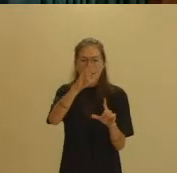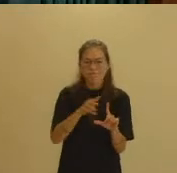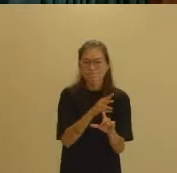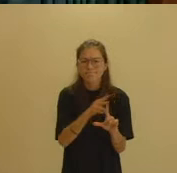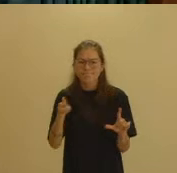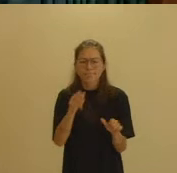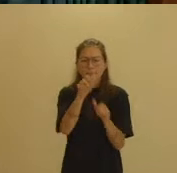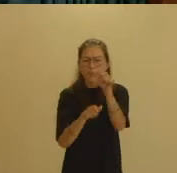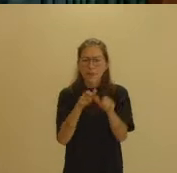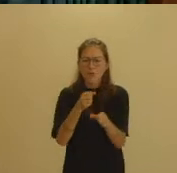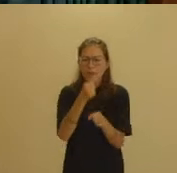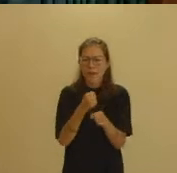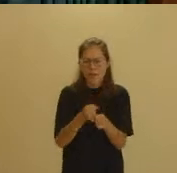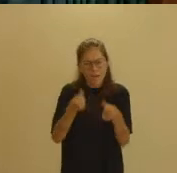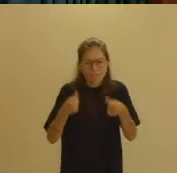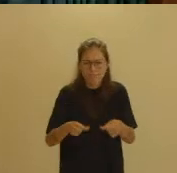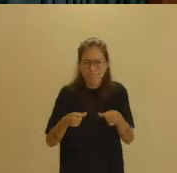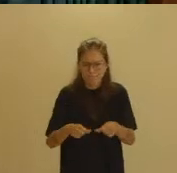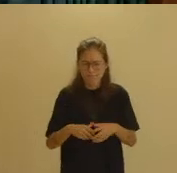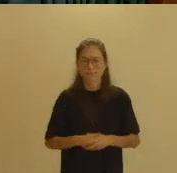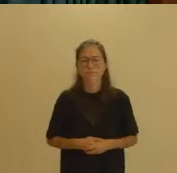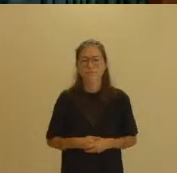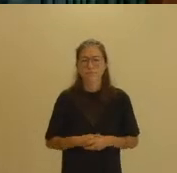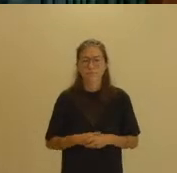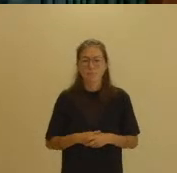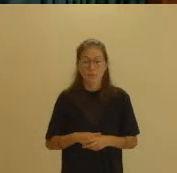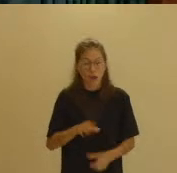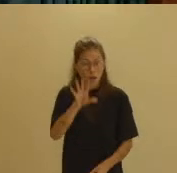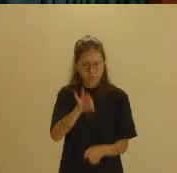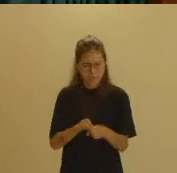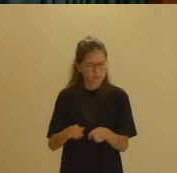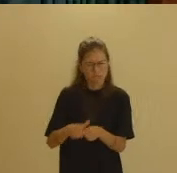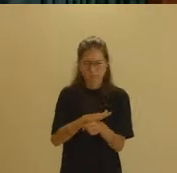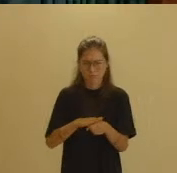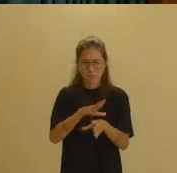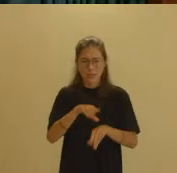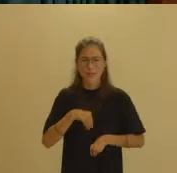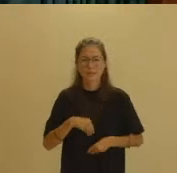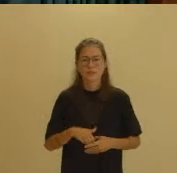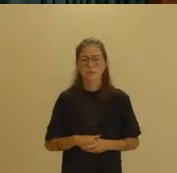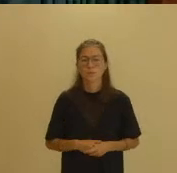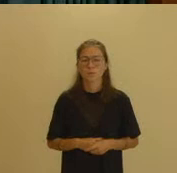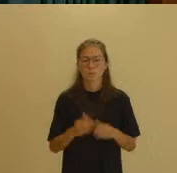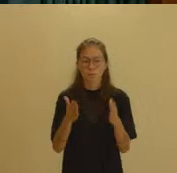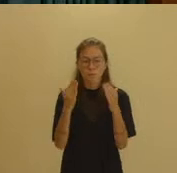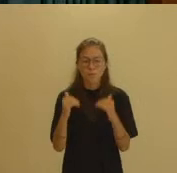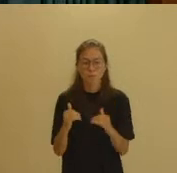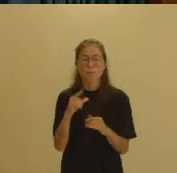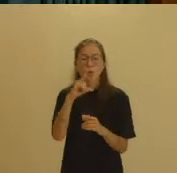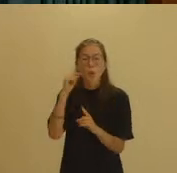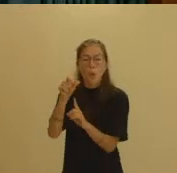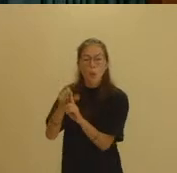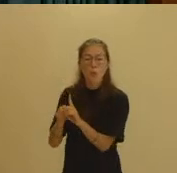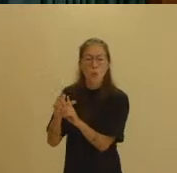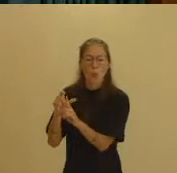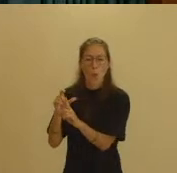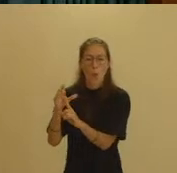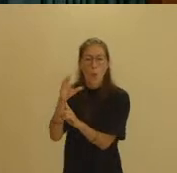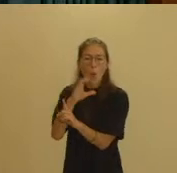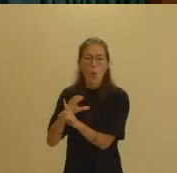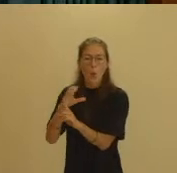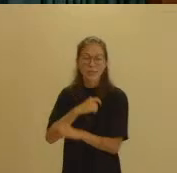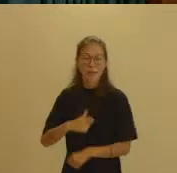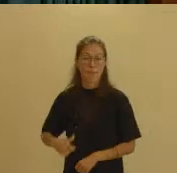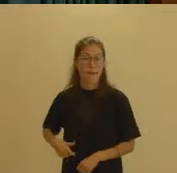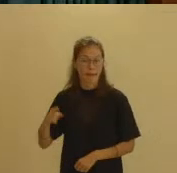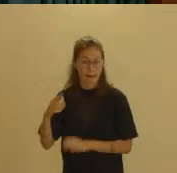des permanents numéro 4. Adopté à l'unanimité. Sur rapport de M. Cottier Essénaro,